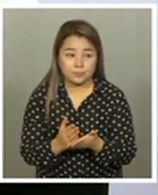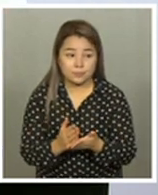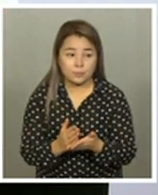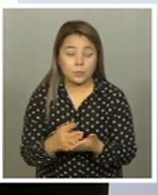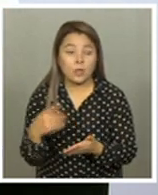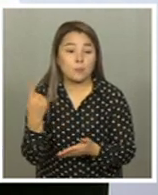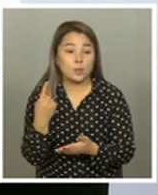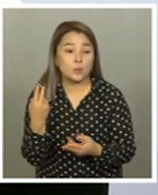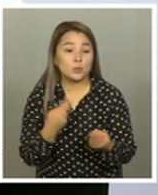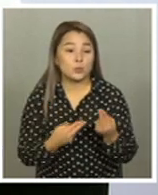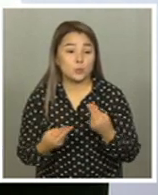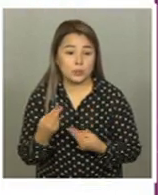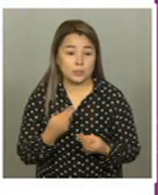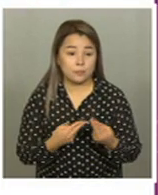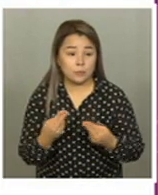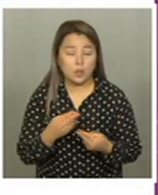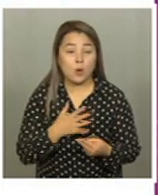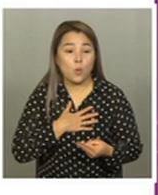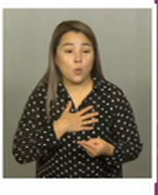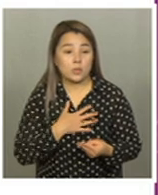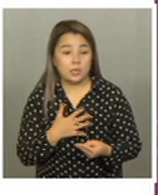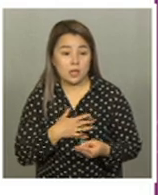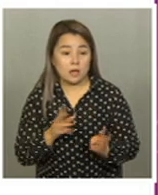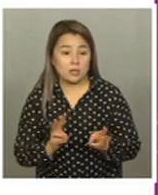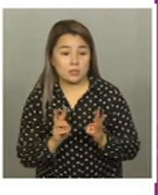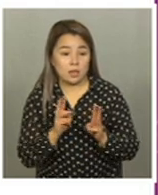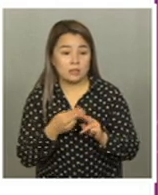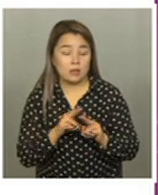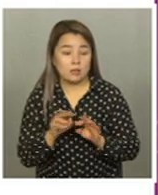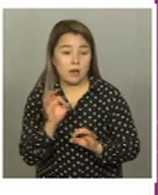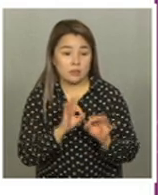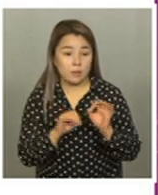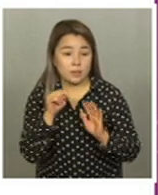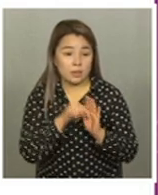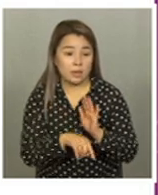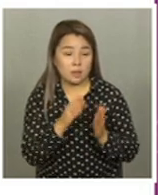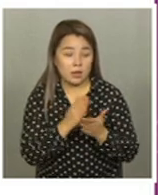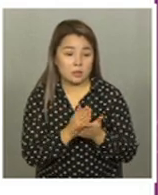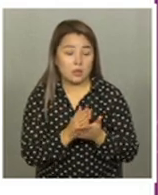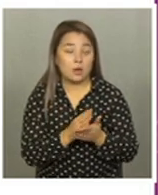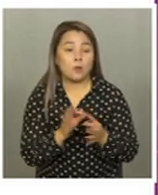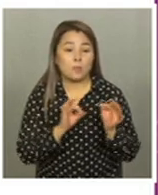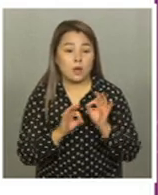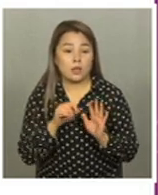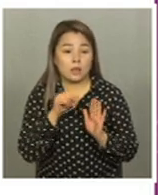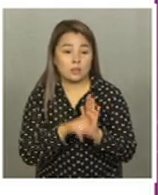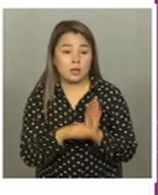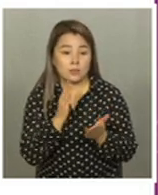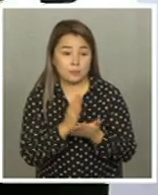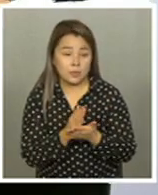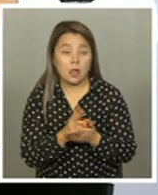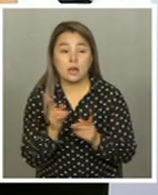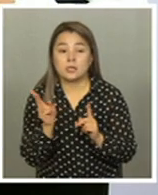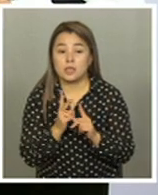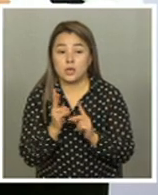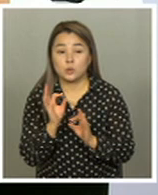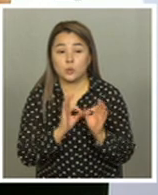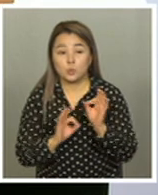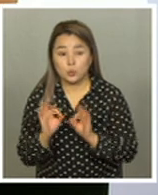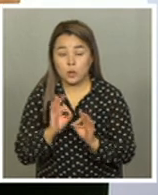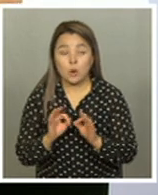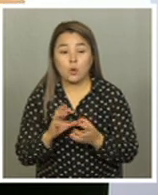Бірінші сурет – оттегі атомынан тұратын оттек молекуласы. Екінші сурет –